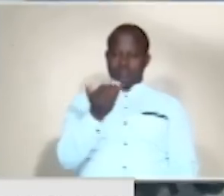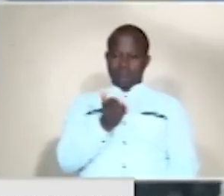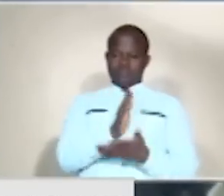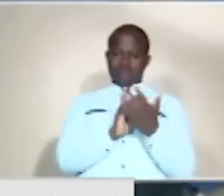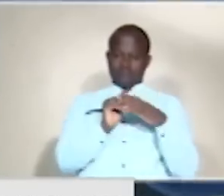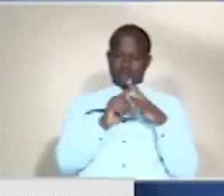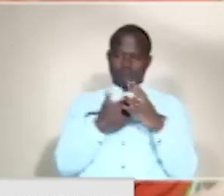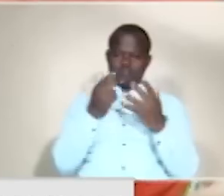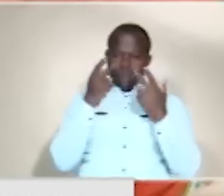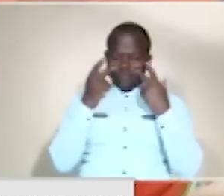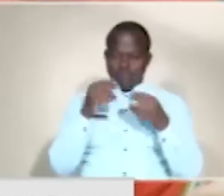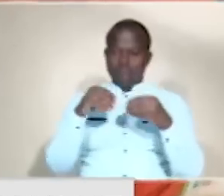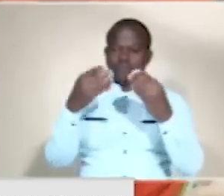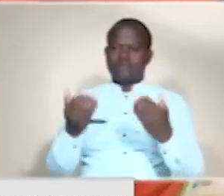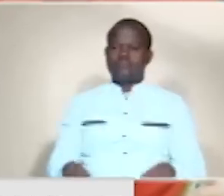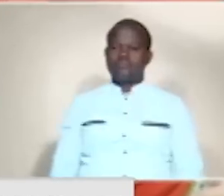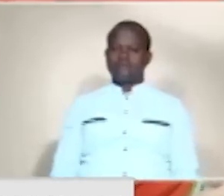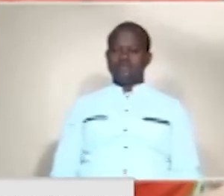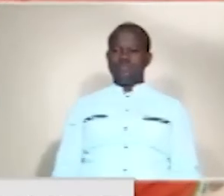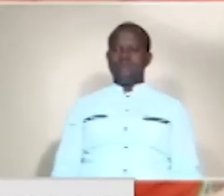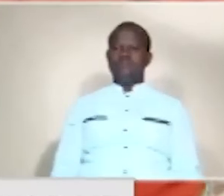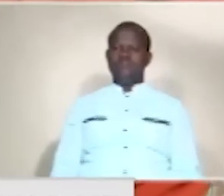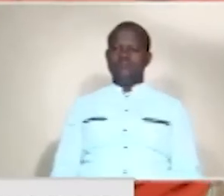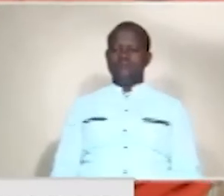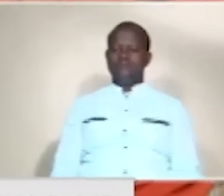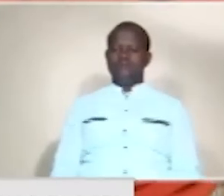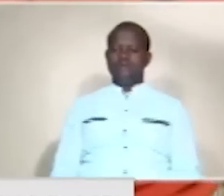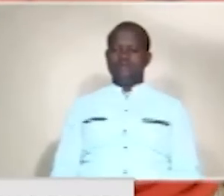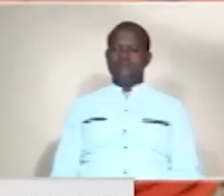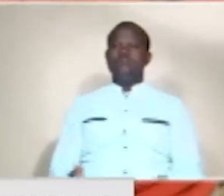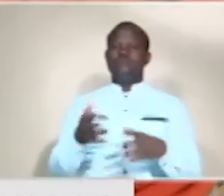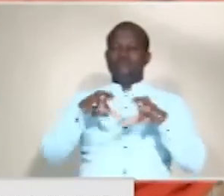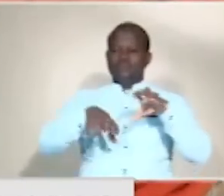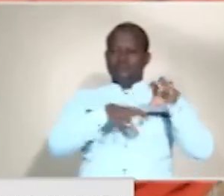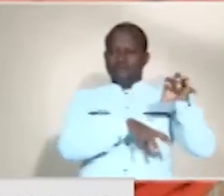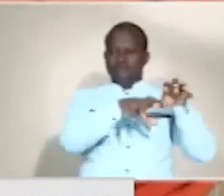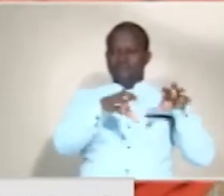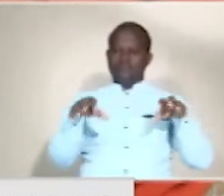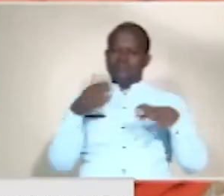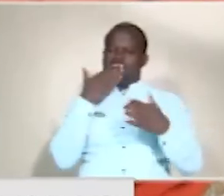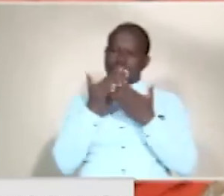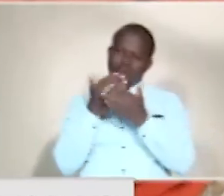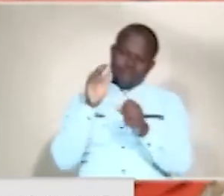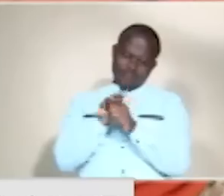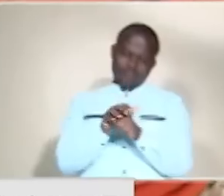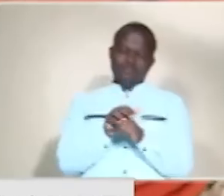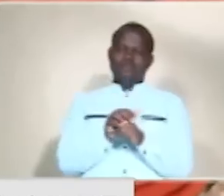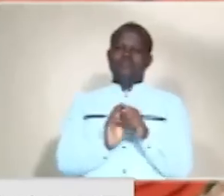bamwe batangiye kuyabona. Biratandukanye cyane nta namahuriro. Irishyiga ni ryiza, ni rya